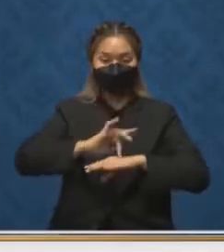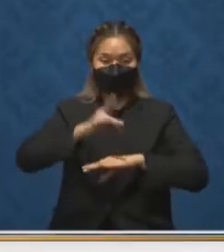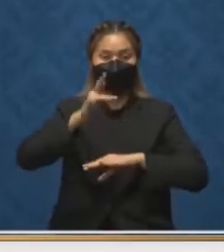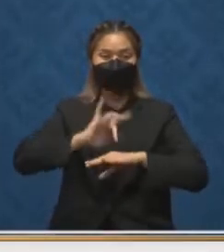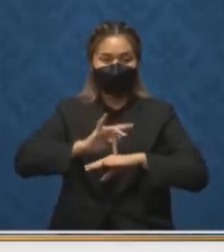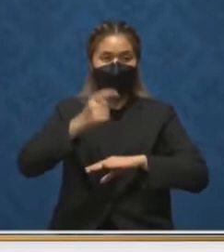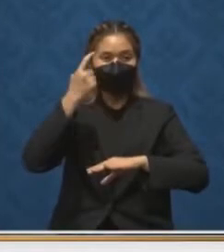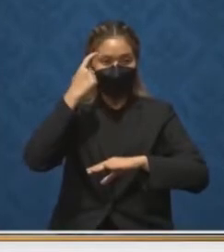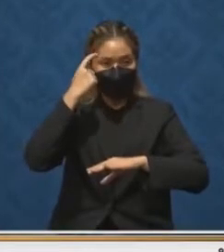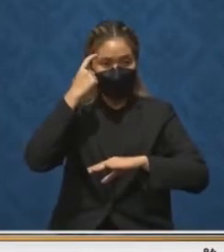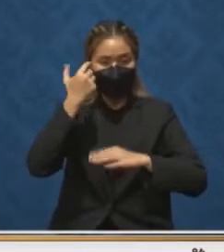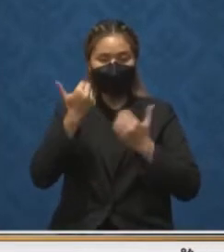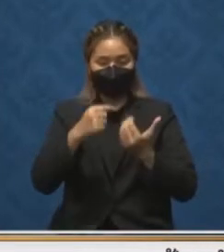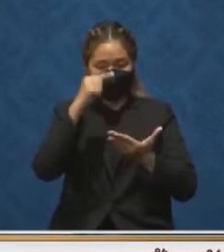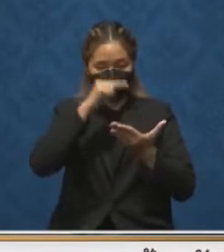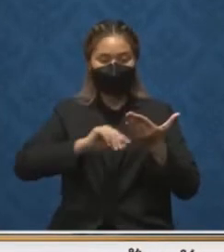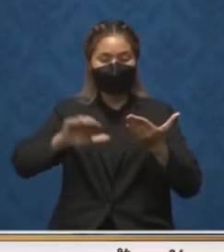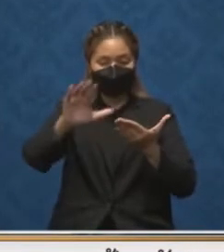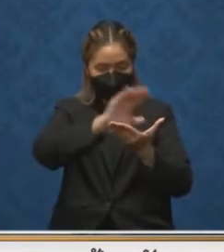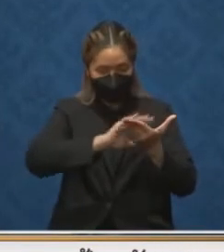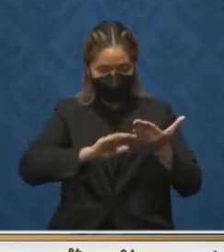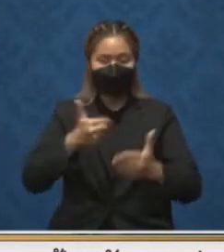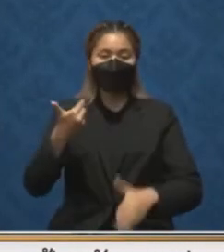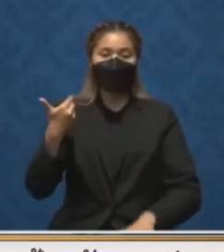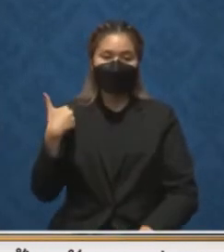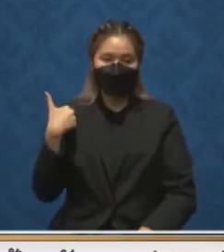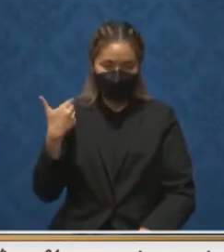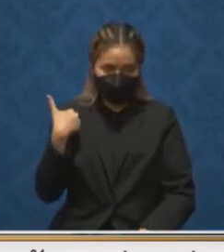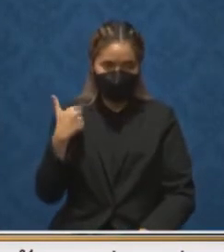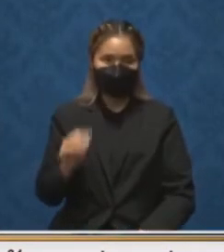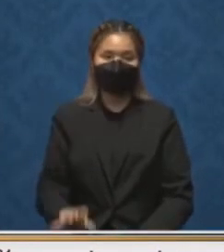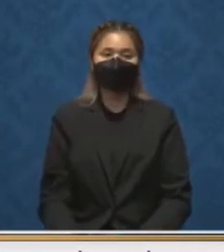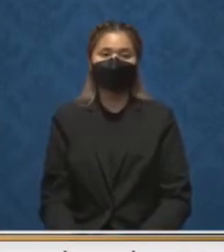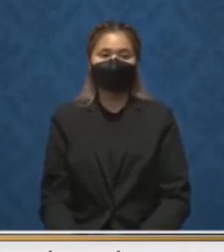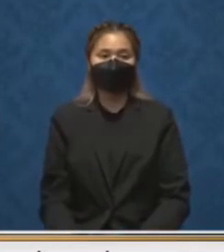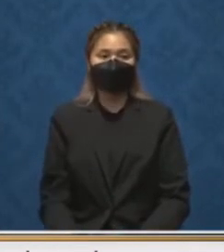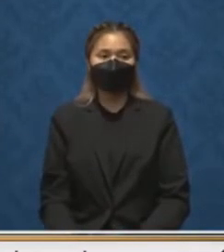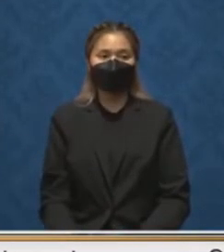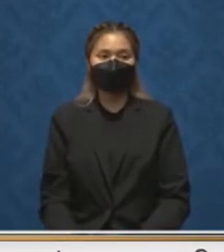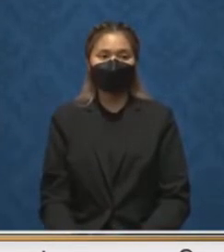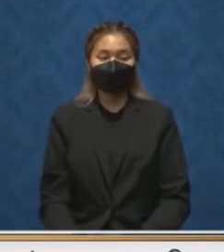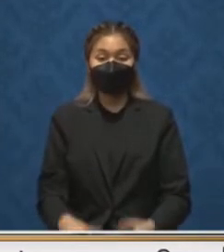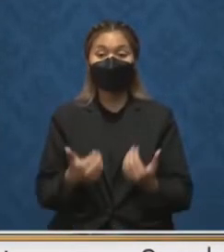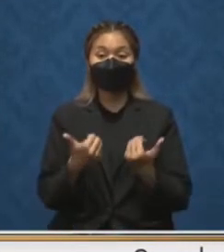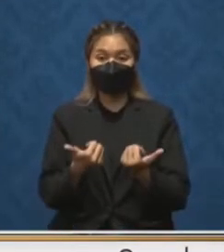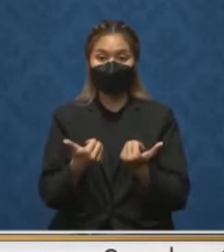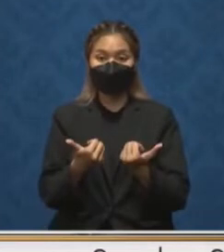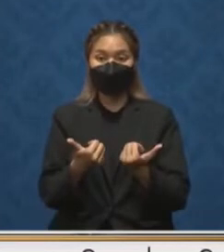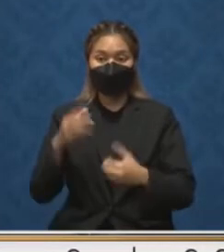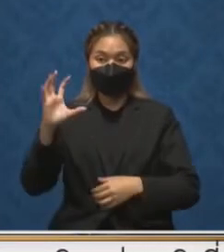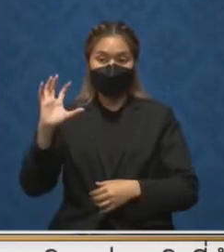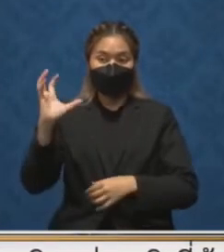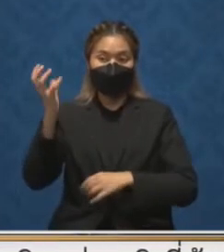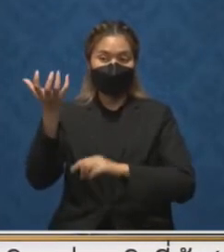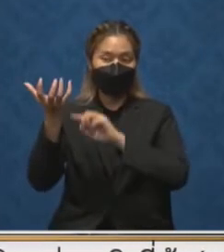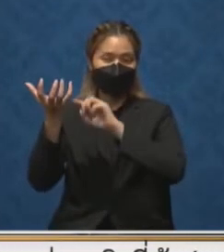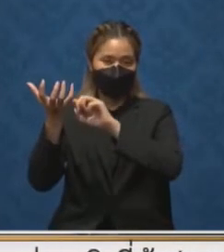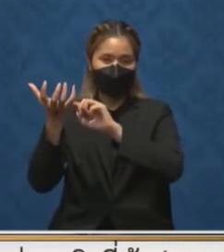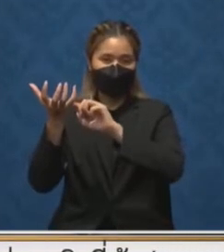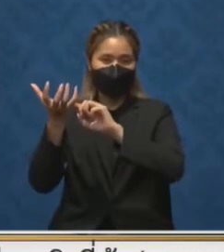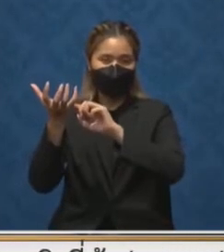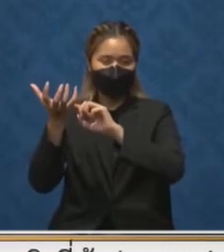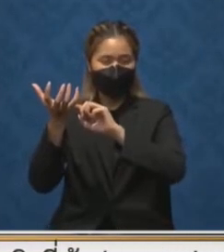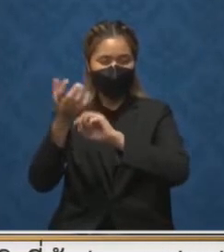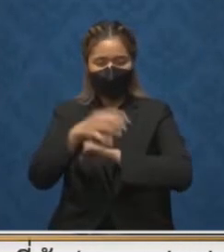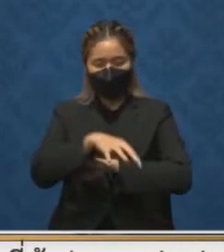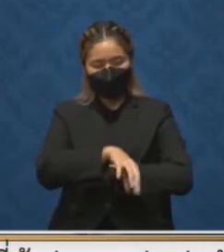กวนทเรามีส่วนอยใทางเลือก 1จรแลว ปัทธเศษไมได้นะครัตอนนี้โรกมทเลอกเยอะมาก แต่